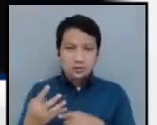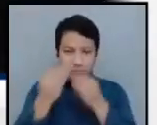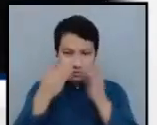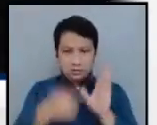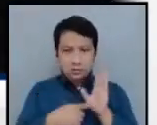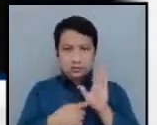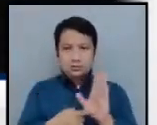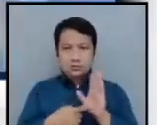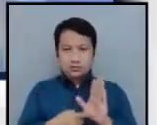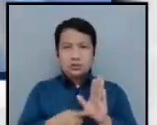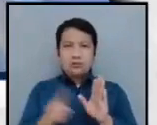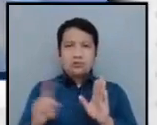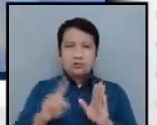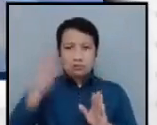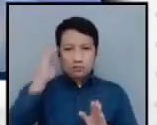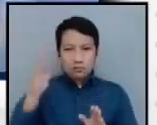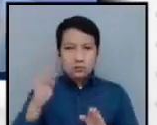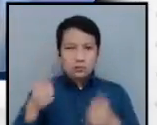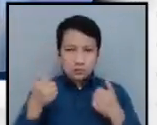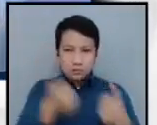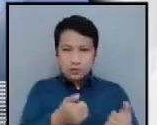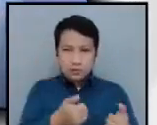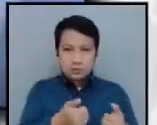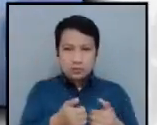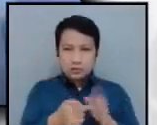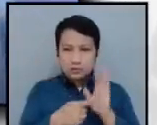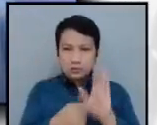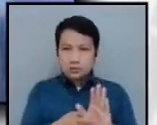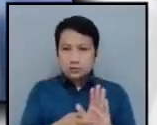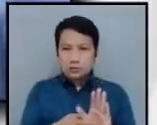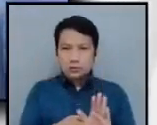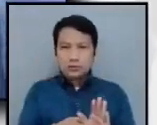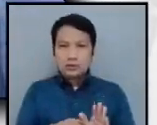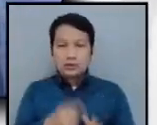lamang ng kanilang agresibong pagpapatupad ng election gun ban sa bansa.